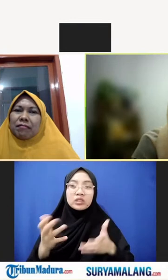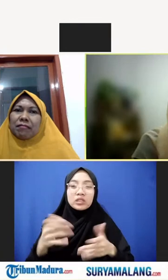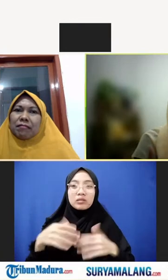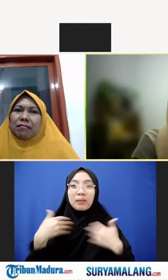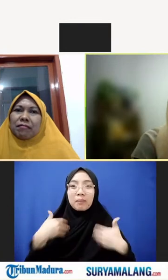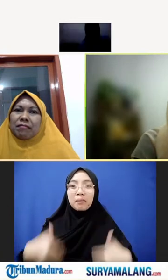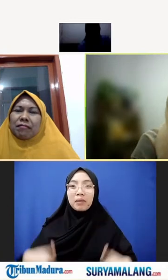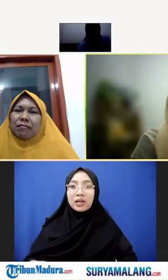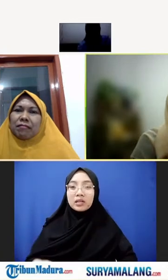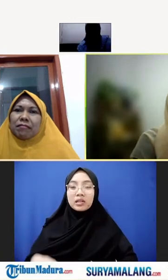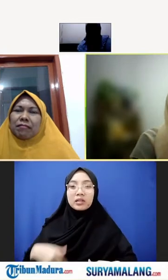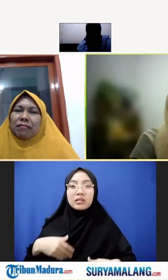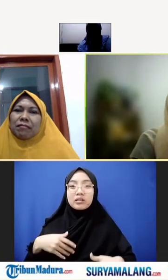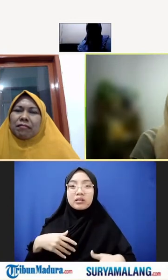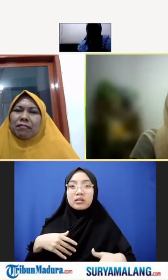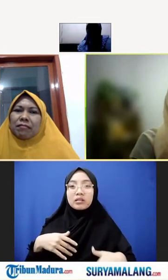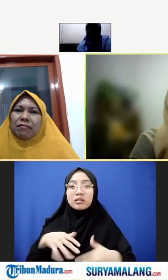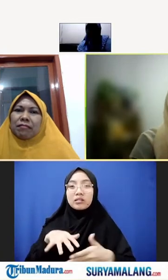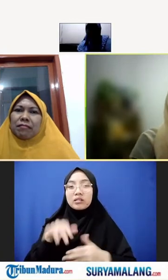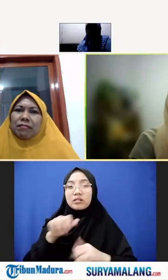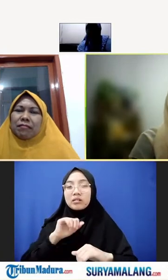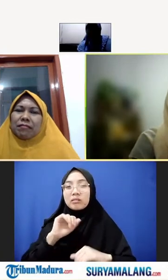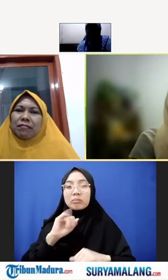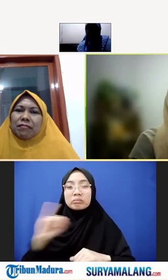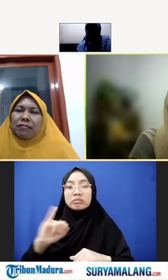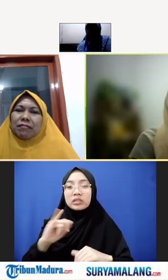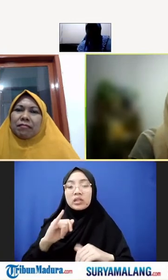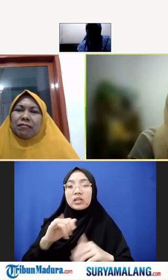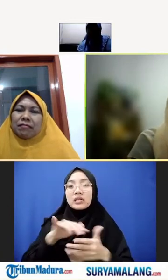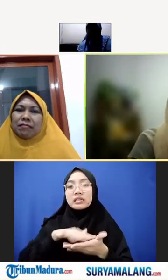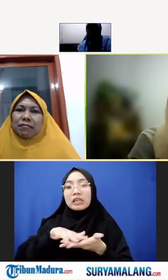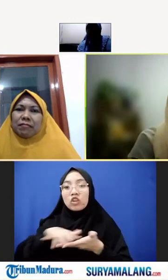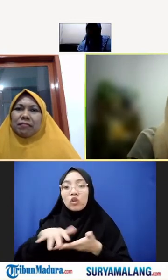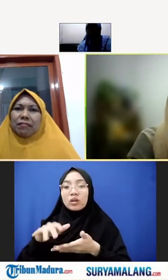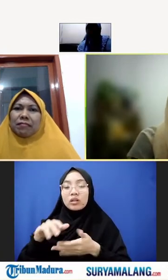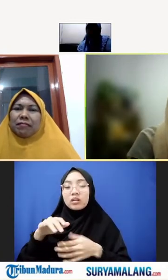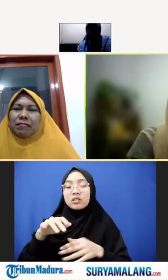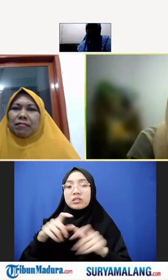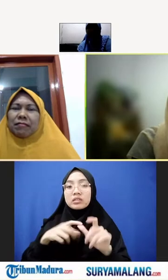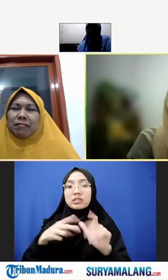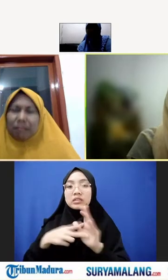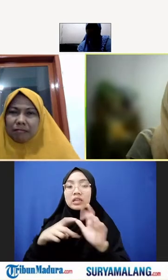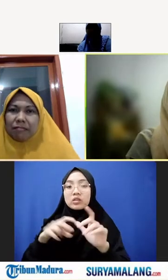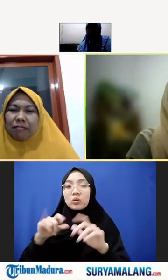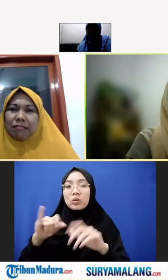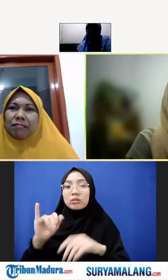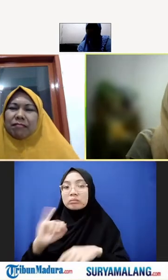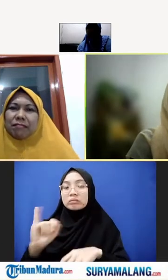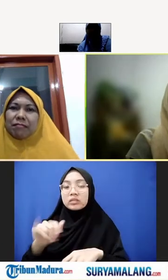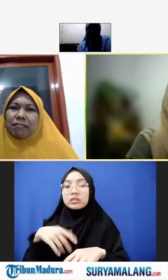nggak bagus, sensorinya nggak bagus, mungkin perlu ditanya, orang tuanya olahraganya cukup nggak?